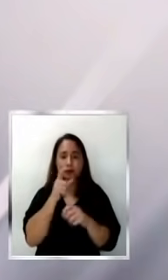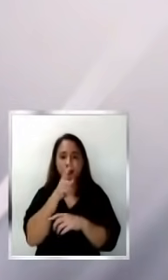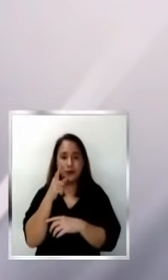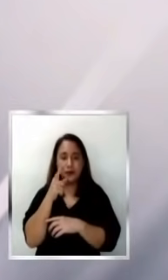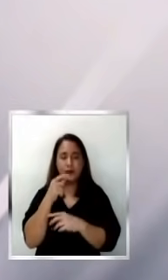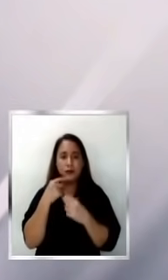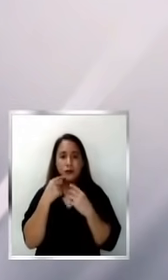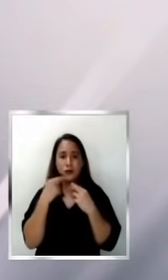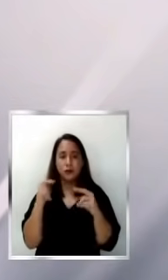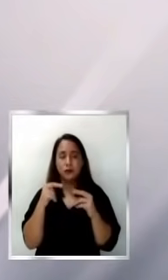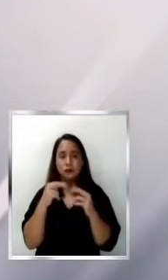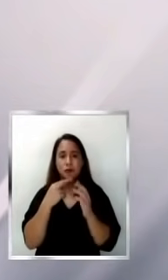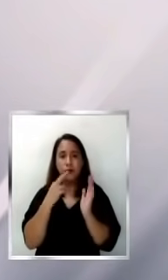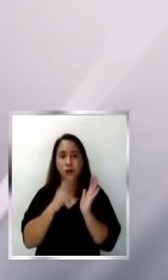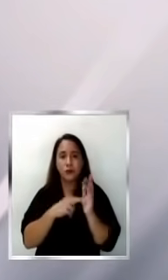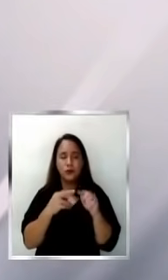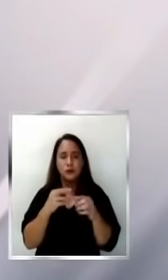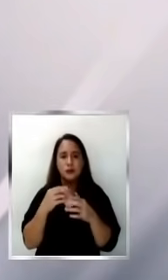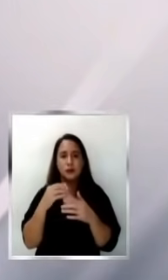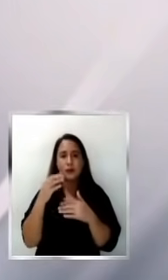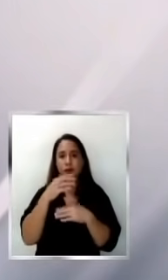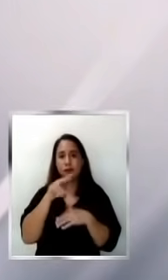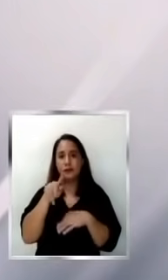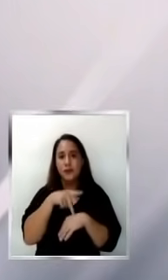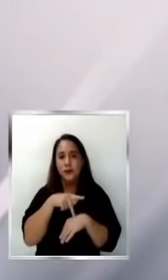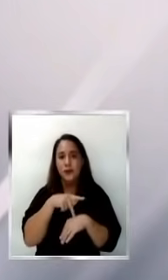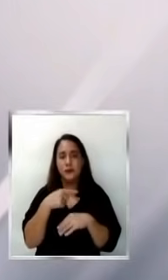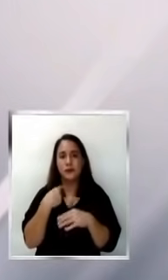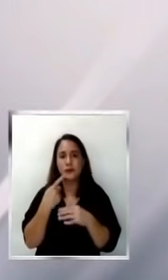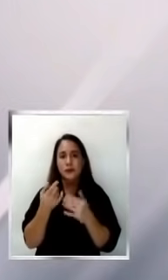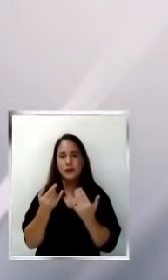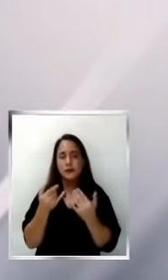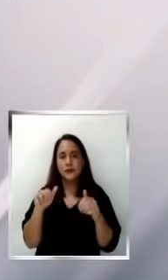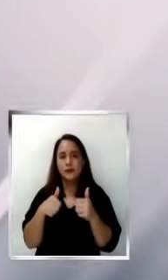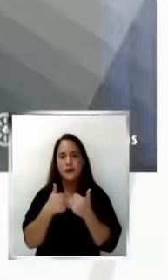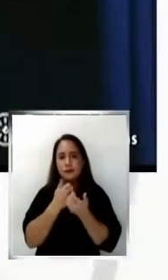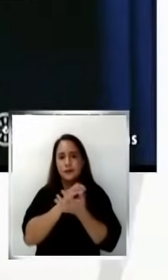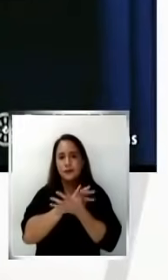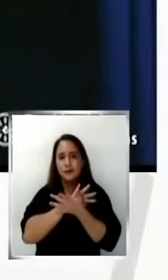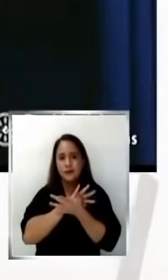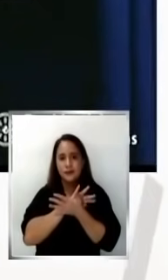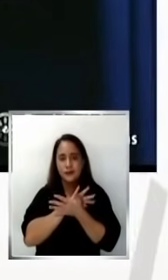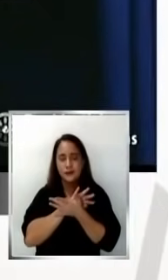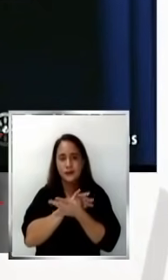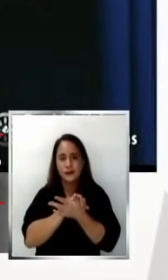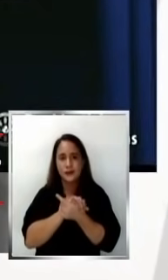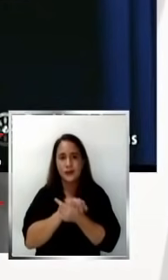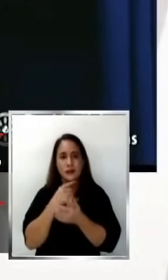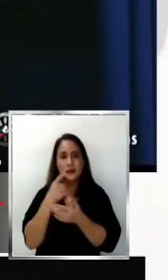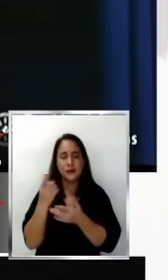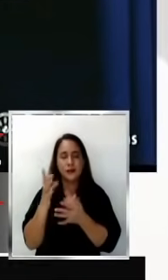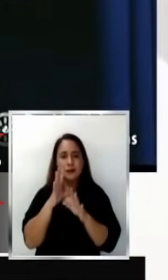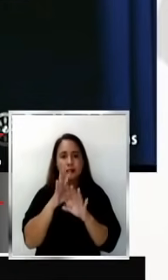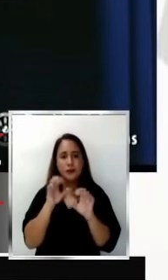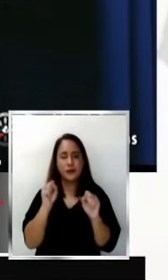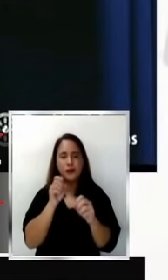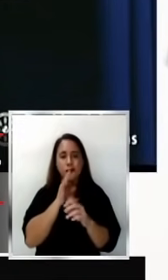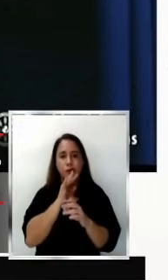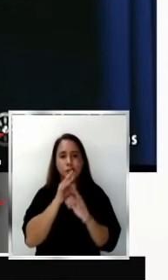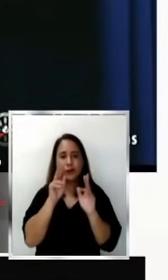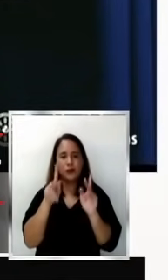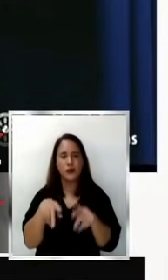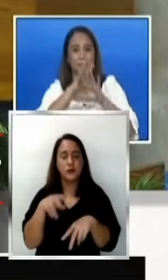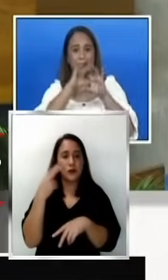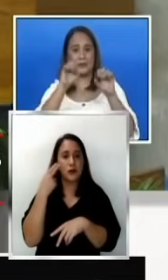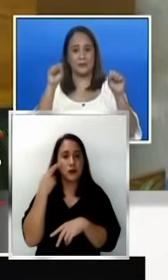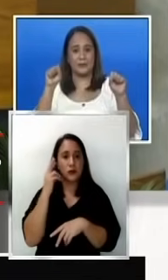sa kanilang mga kababayan sa gitna ng mga hamong dala ng COVID-19. Ayon kay Presidential Spokesperson Harry Roque, maging